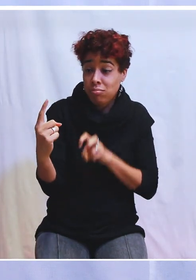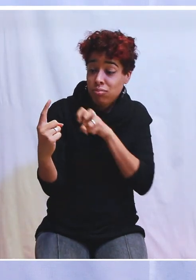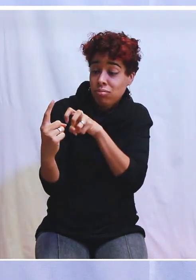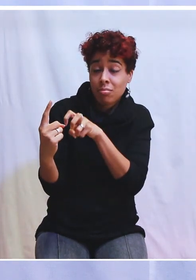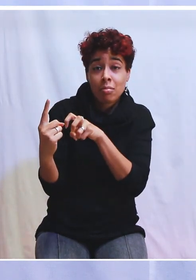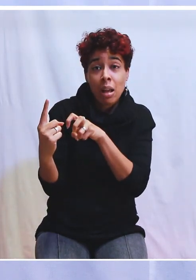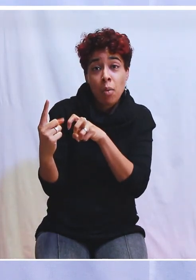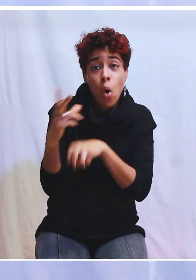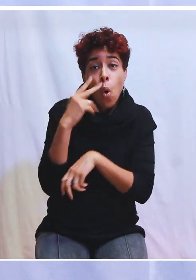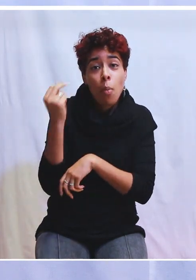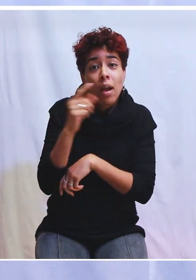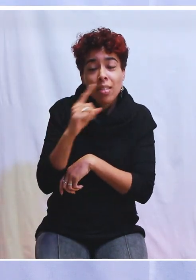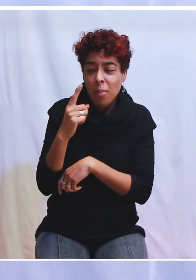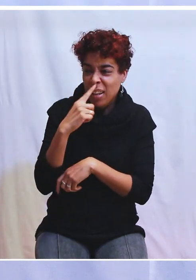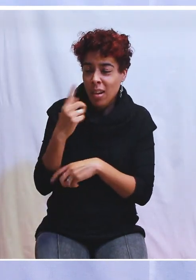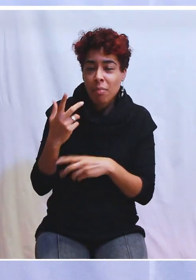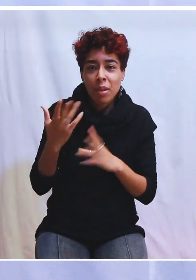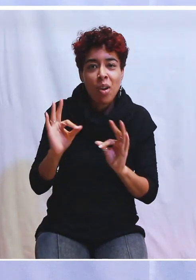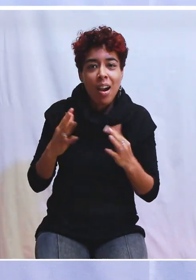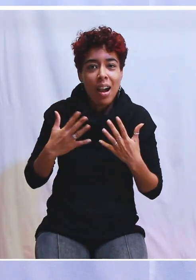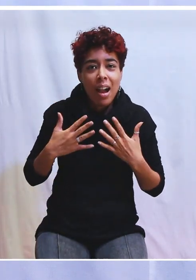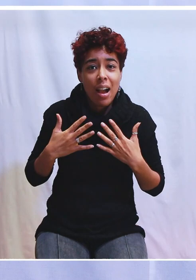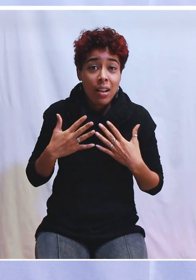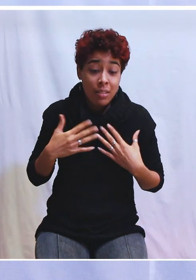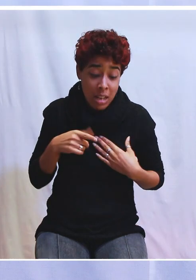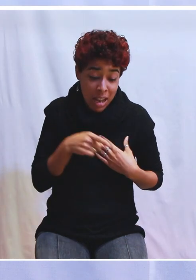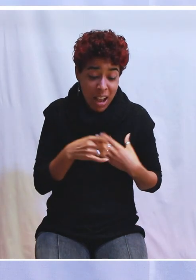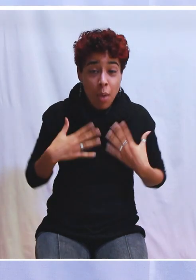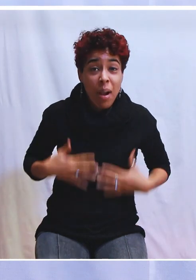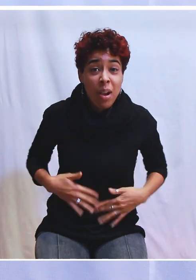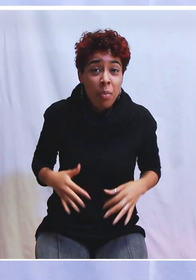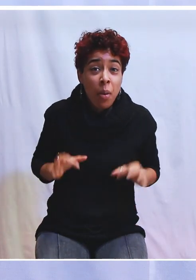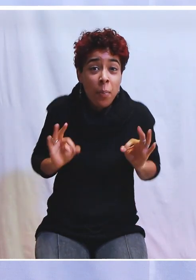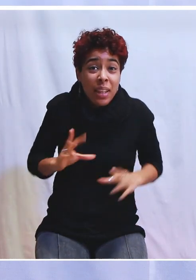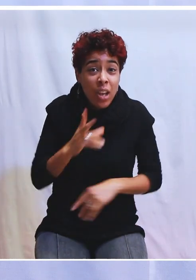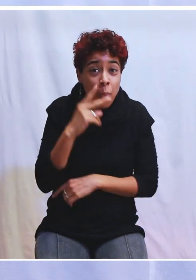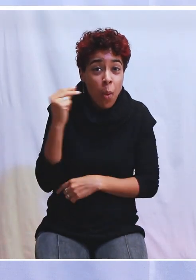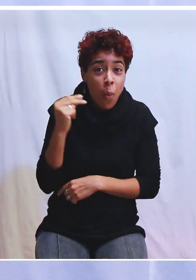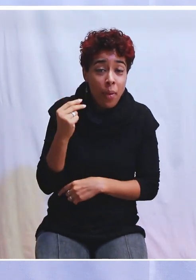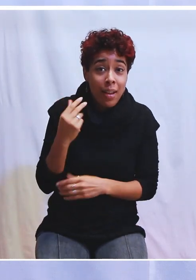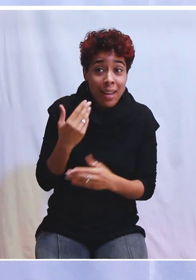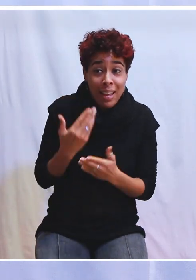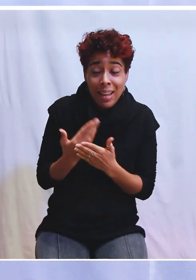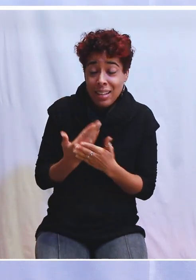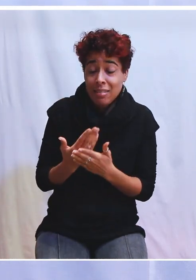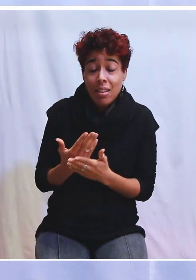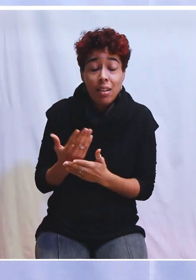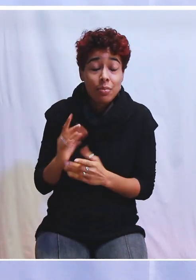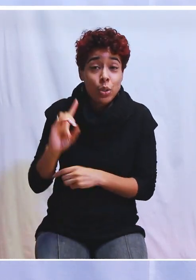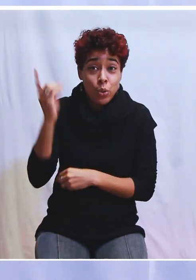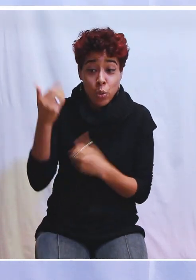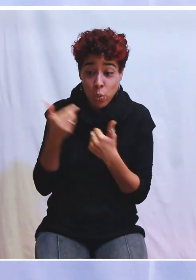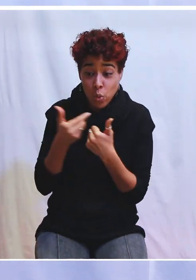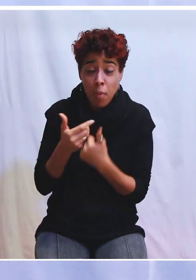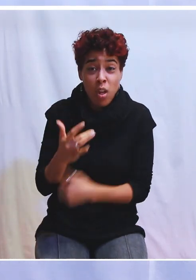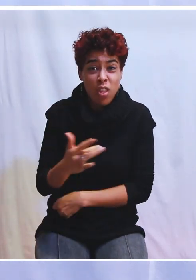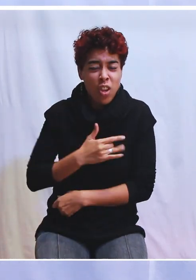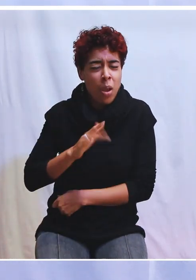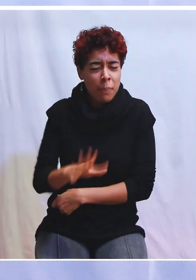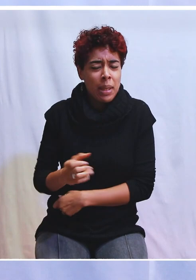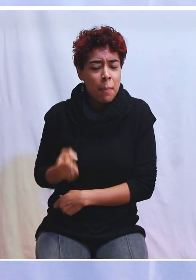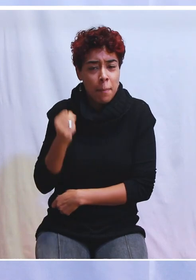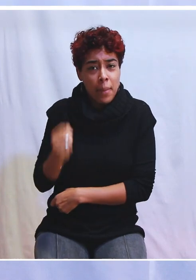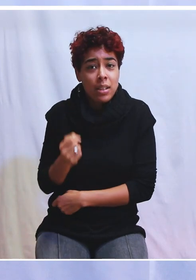humain, mais on voit qu'il a des réactions comme un être humain en fait. Et Dieu nous demande d'avoir ce cœur de berger envers celui ou celle